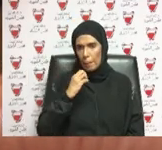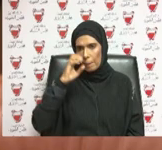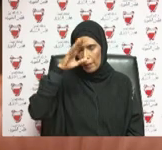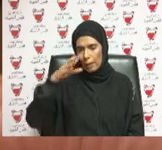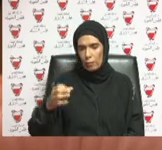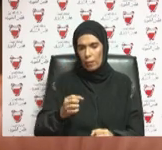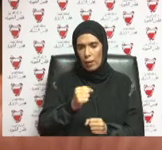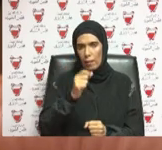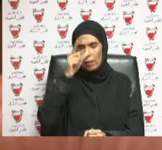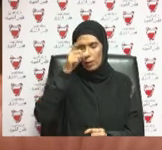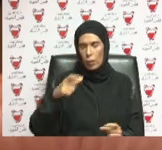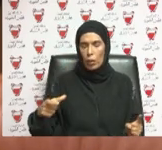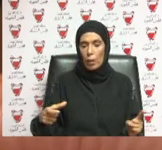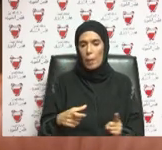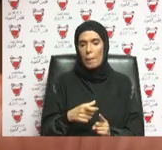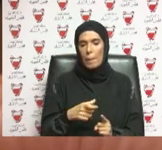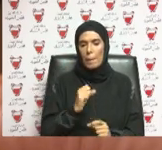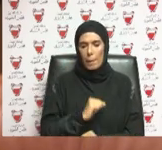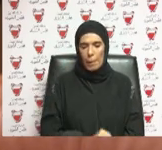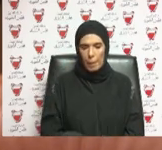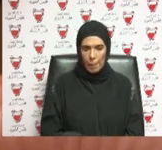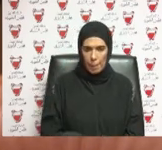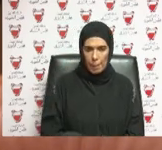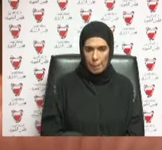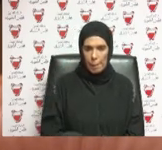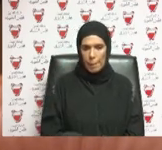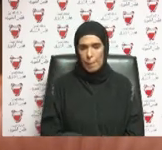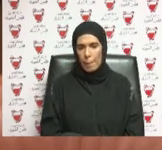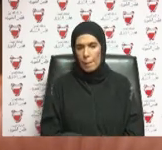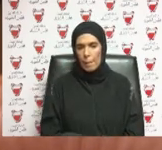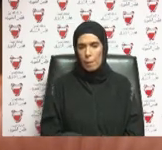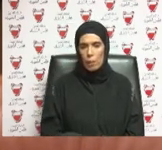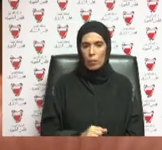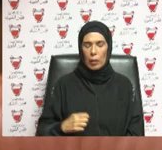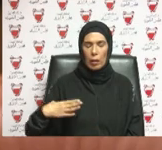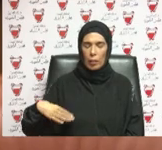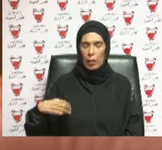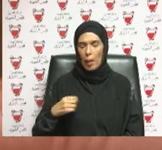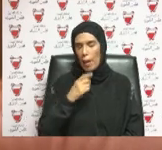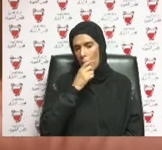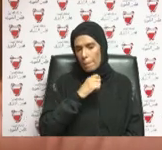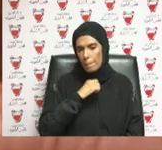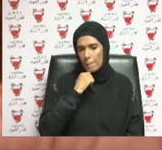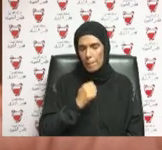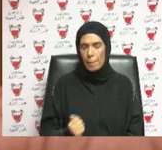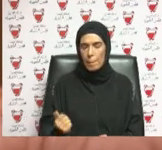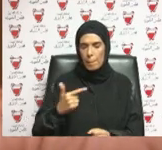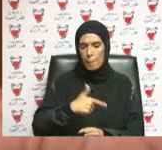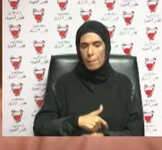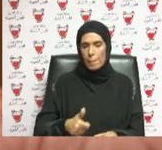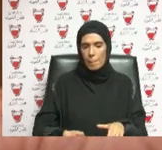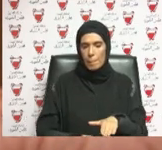بن عيسى آل خليفة عاهل البلاد المفدى، وصاحب السمو الملكي الأمير سلمان